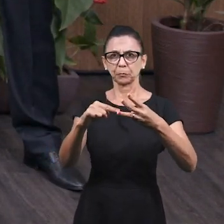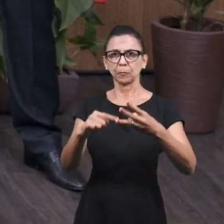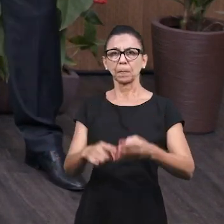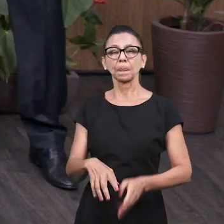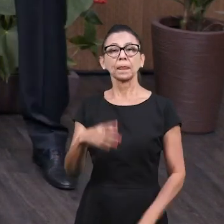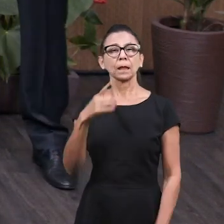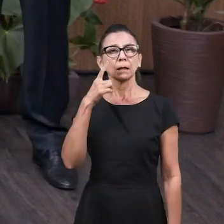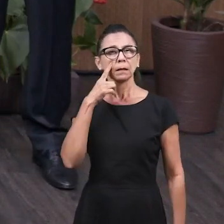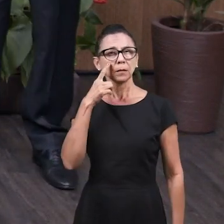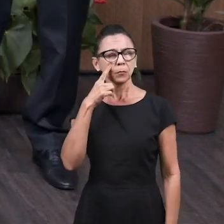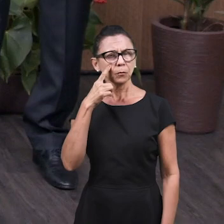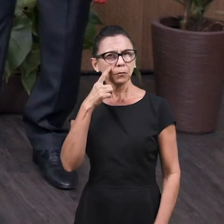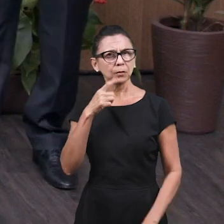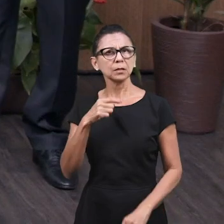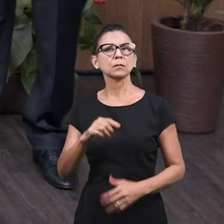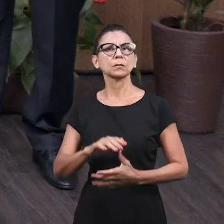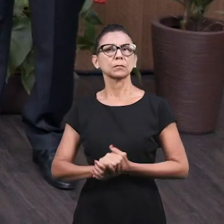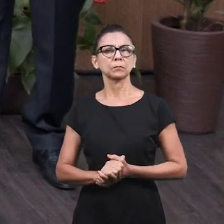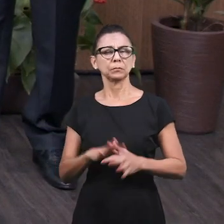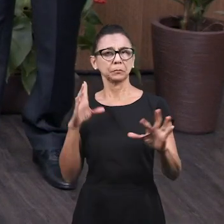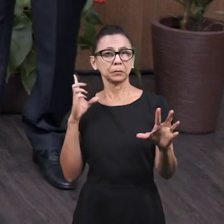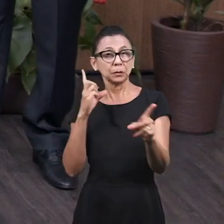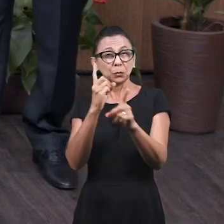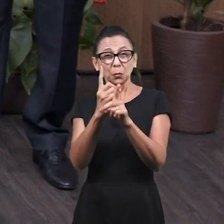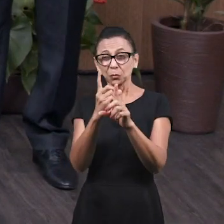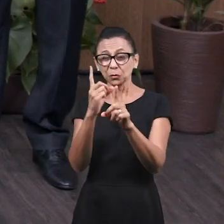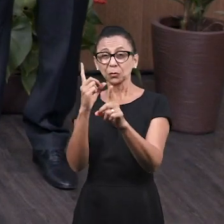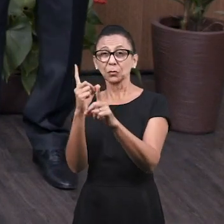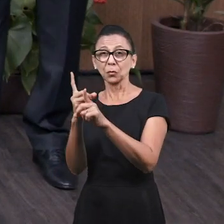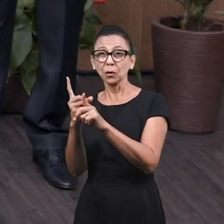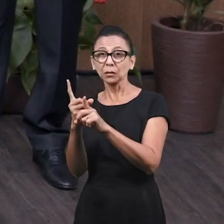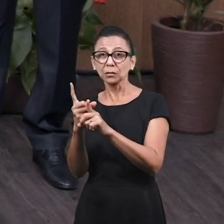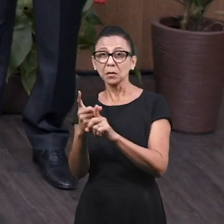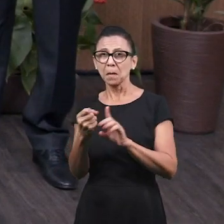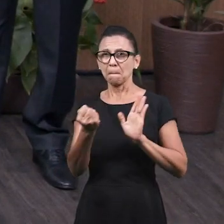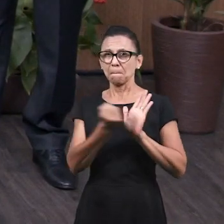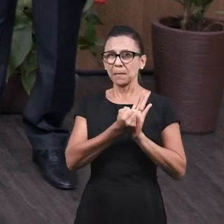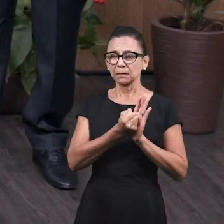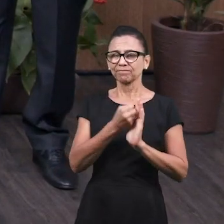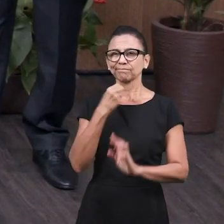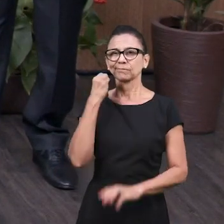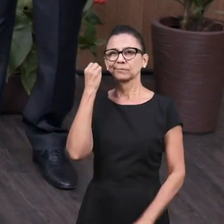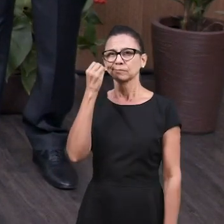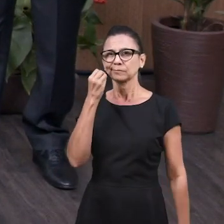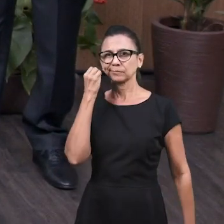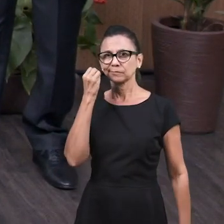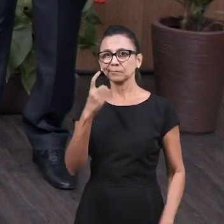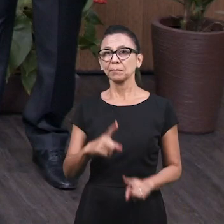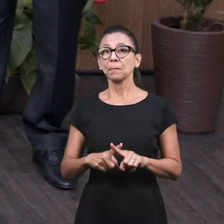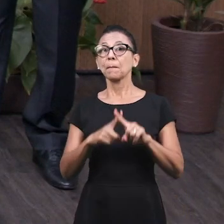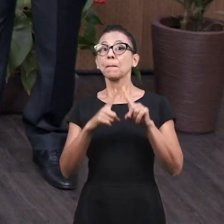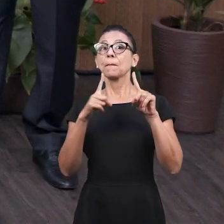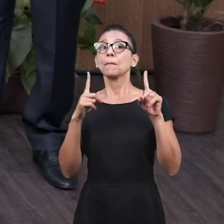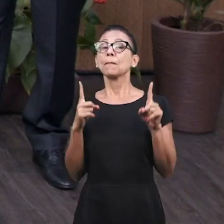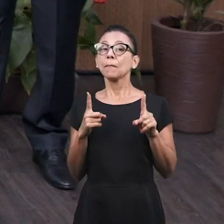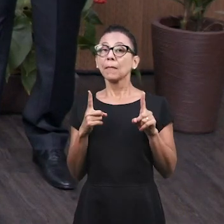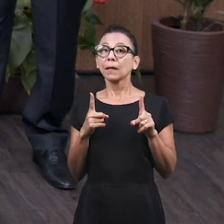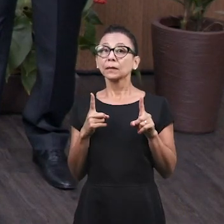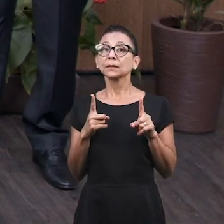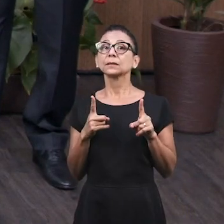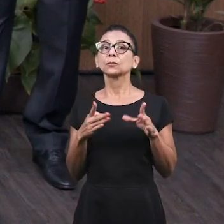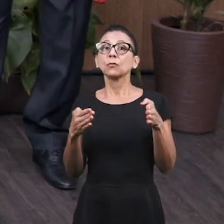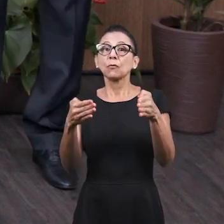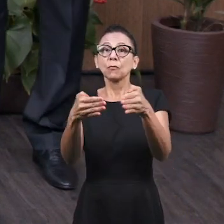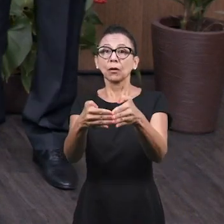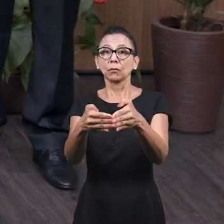прошлой неделе эти встречи, которые были отмечены великим переживанием, но прежде